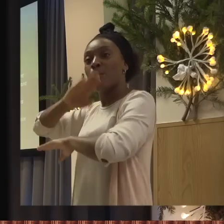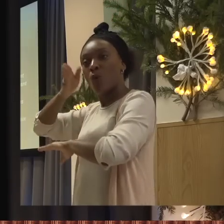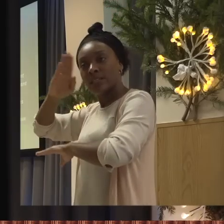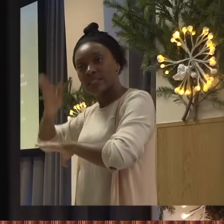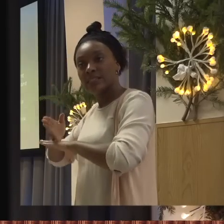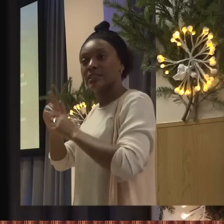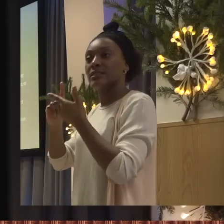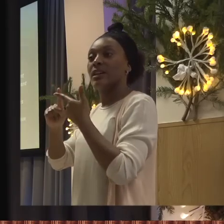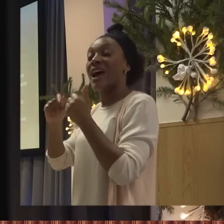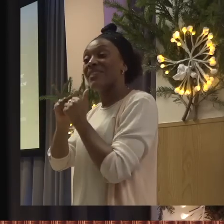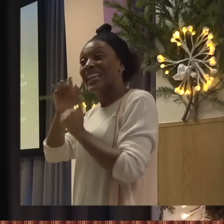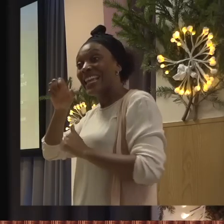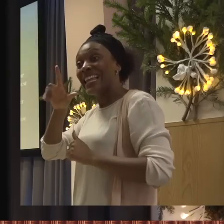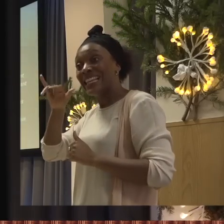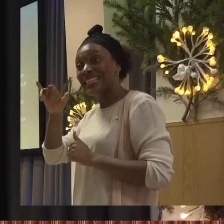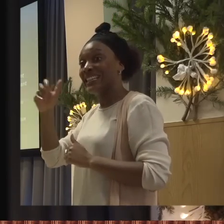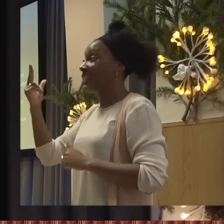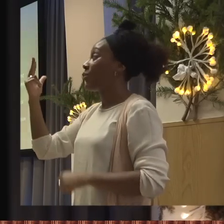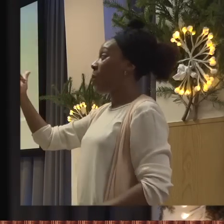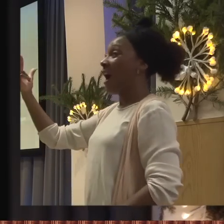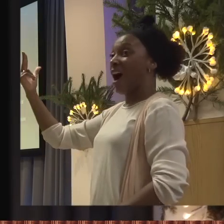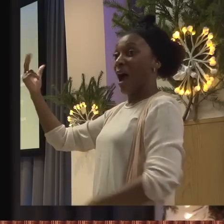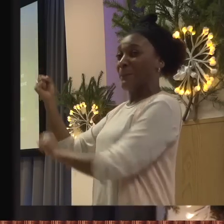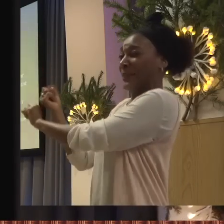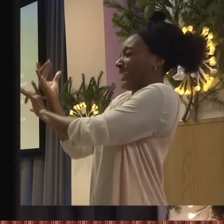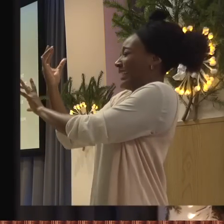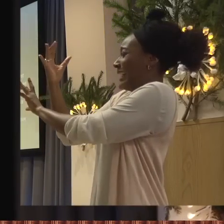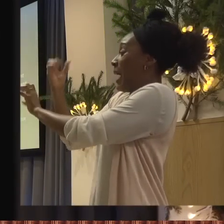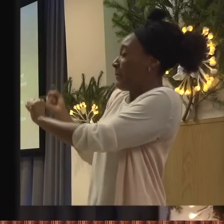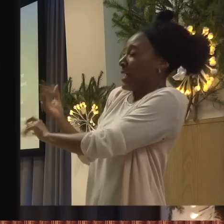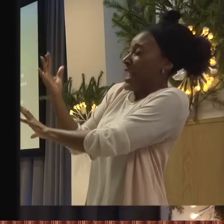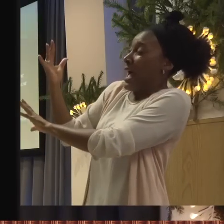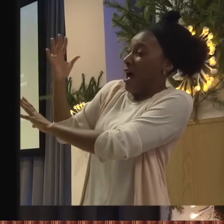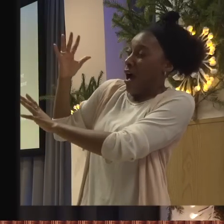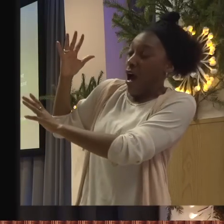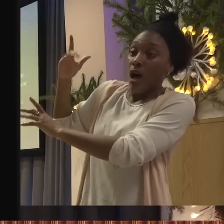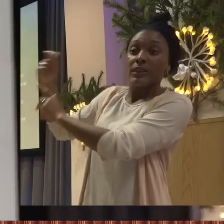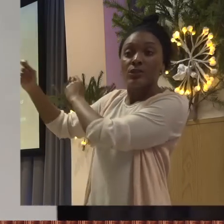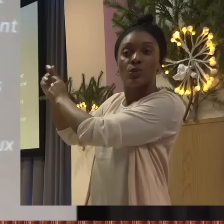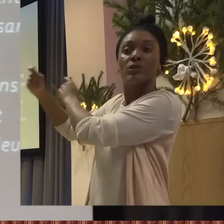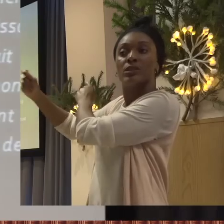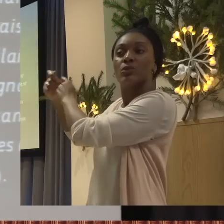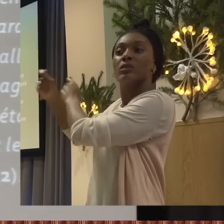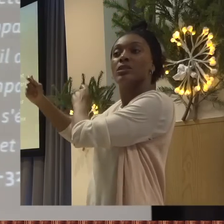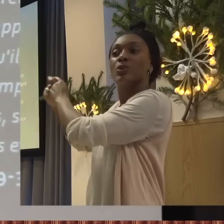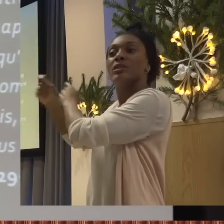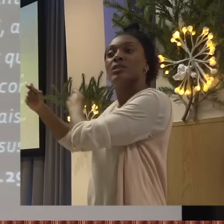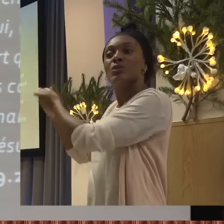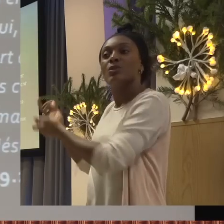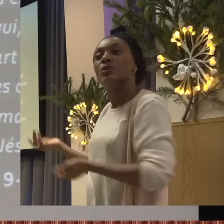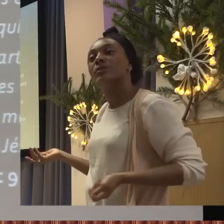C'est ça qui se passe sur la montagne de la transfiguration. Le but de cet entretien, d'ailleurs, il va